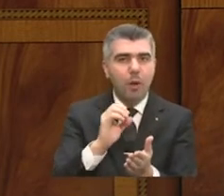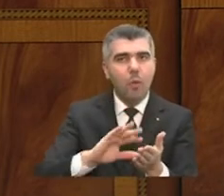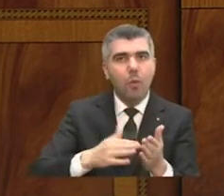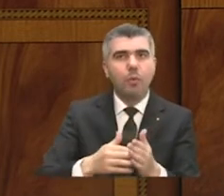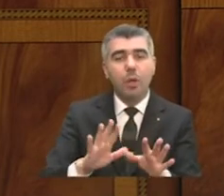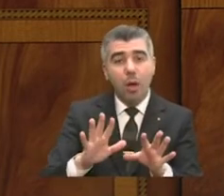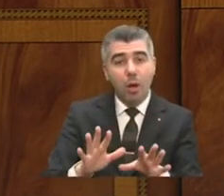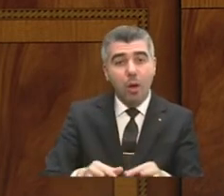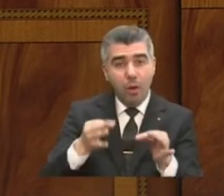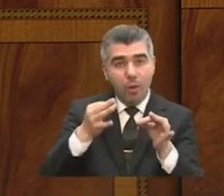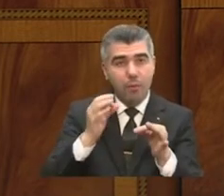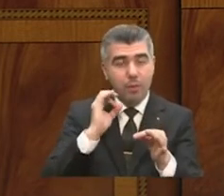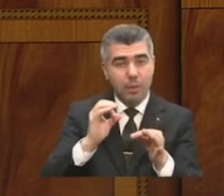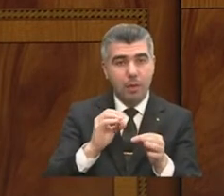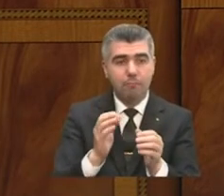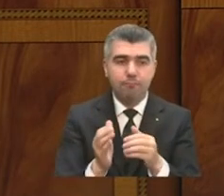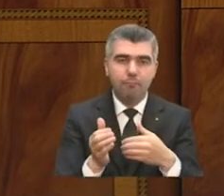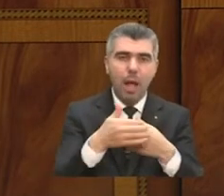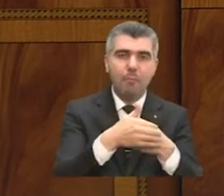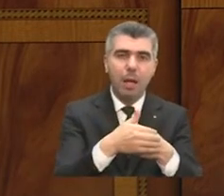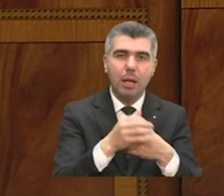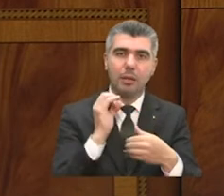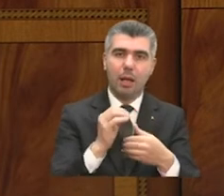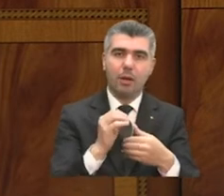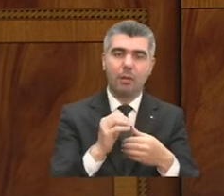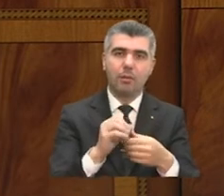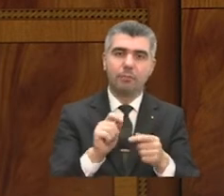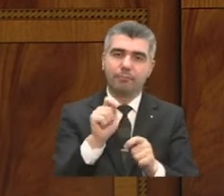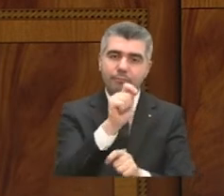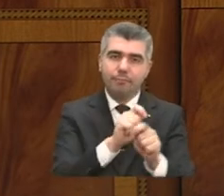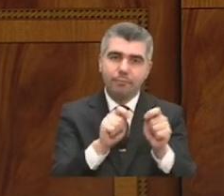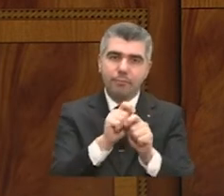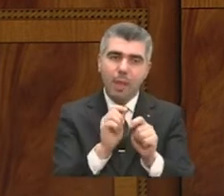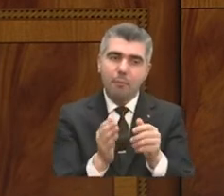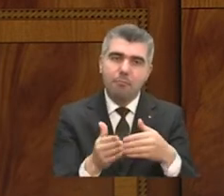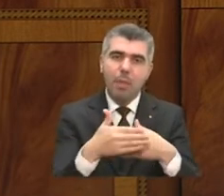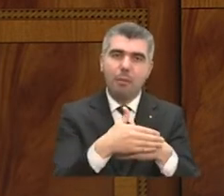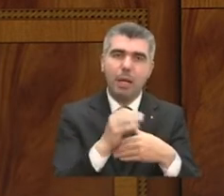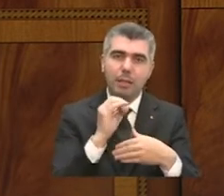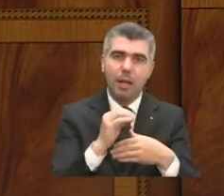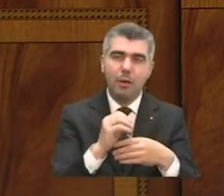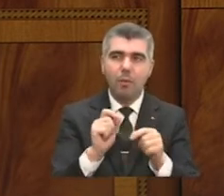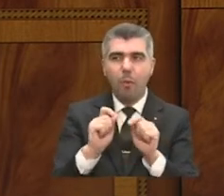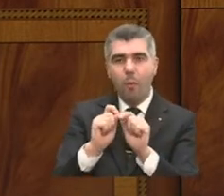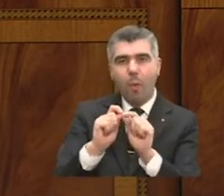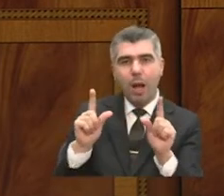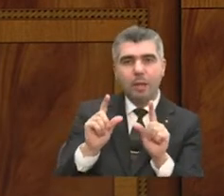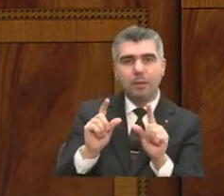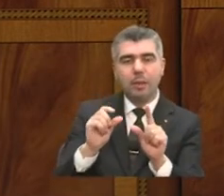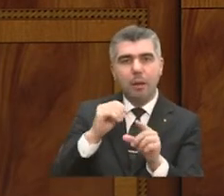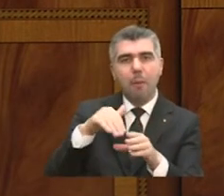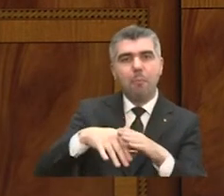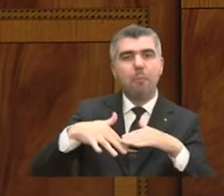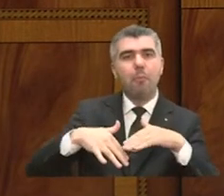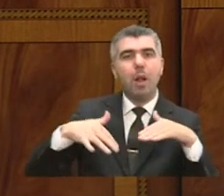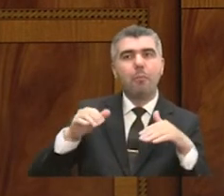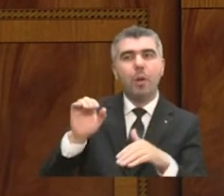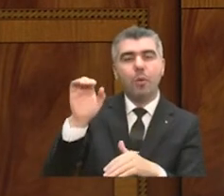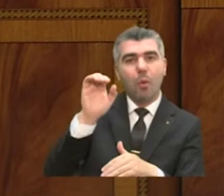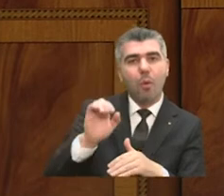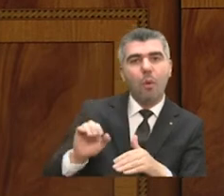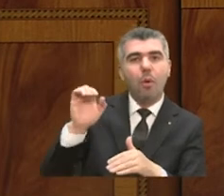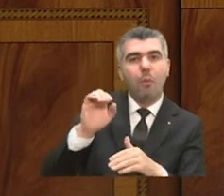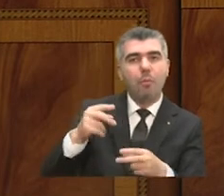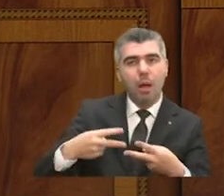porter atteinte à notre développement. Ces pays essayent derrière les